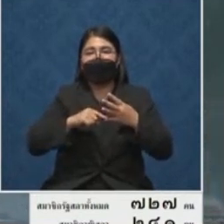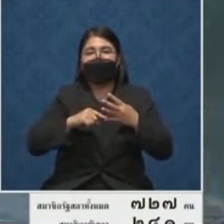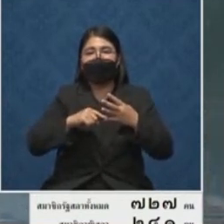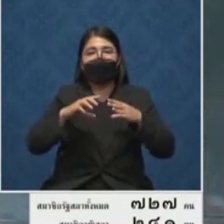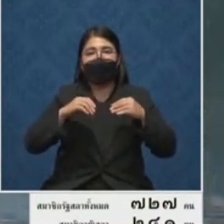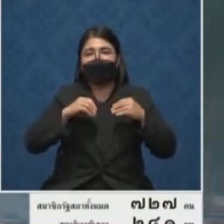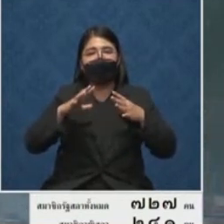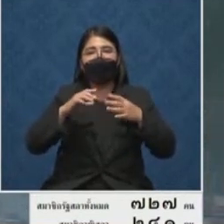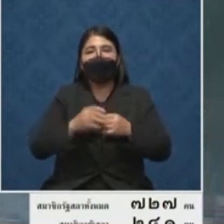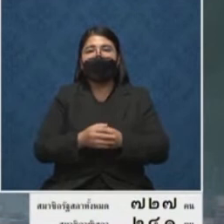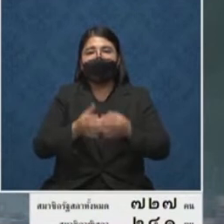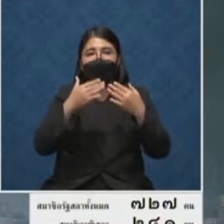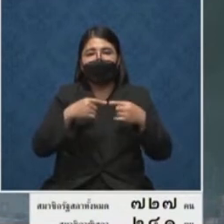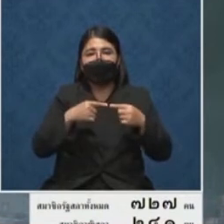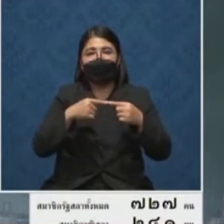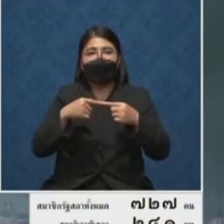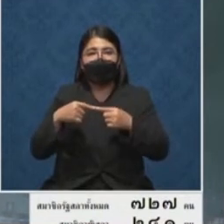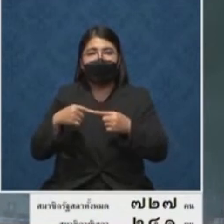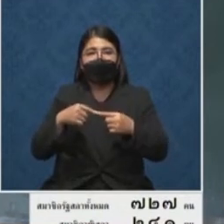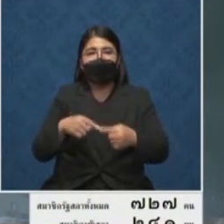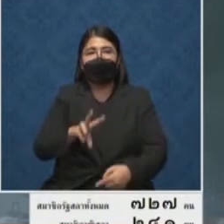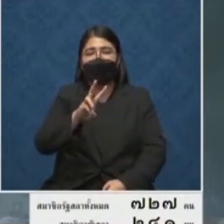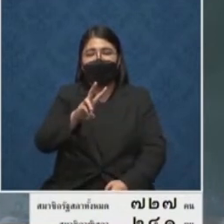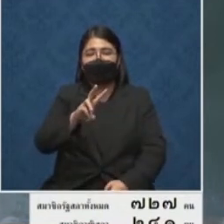การและ4ไม่รับหลักการครับ